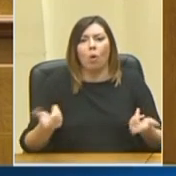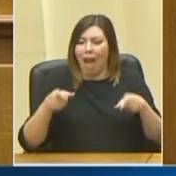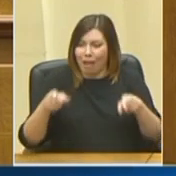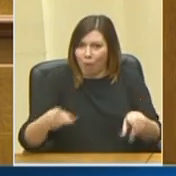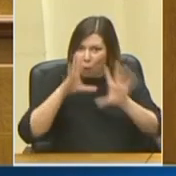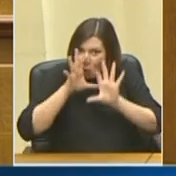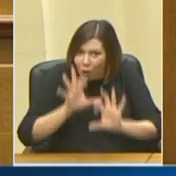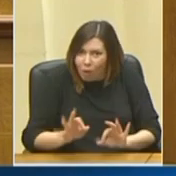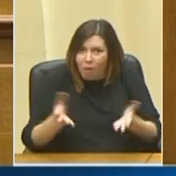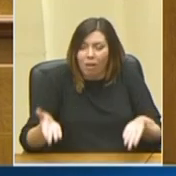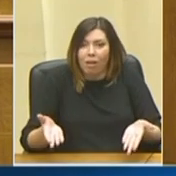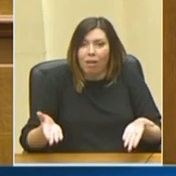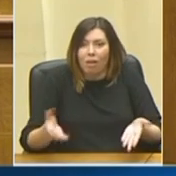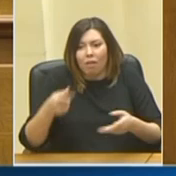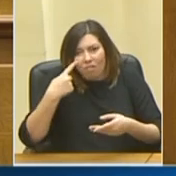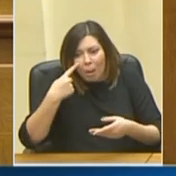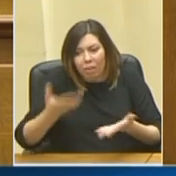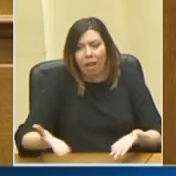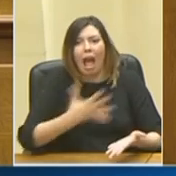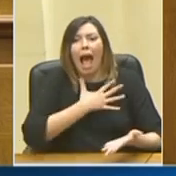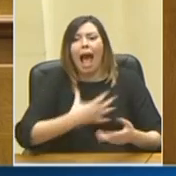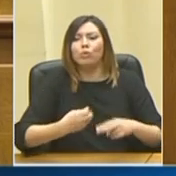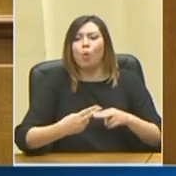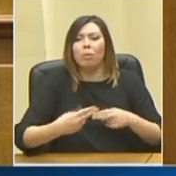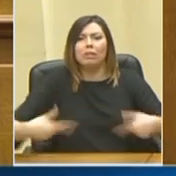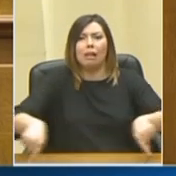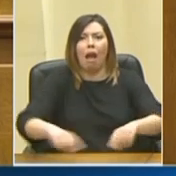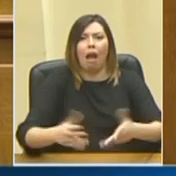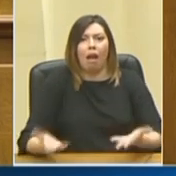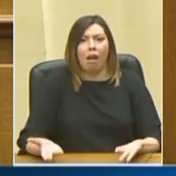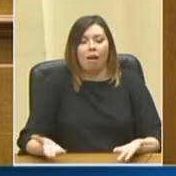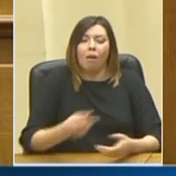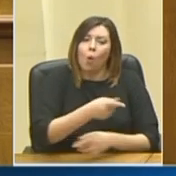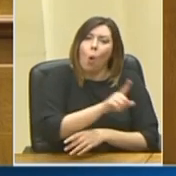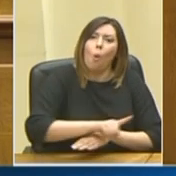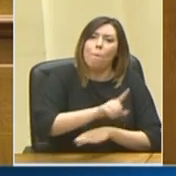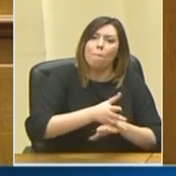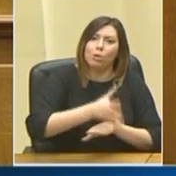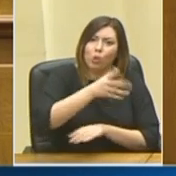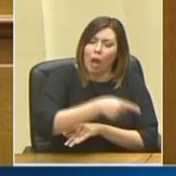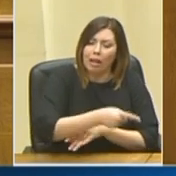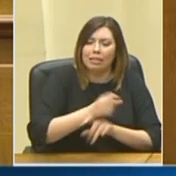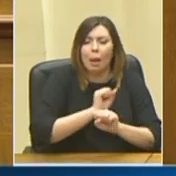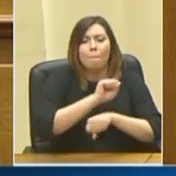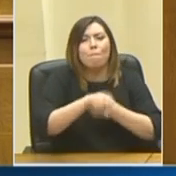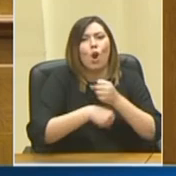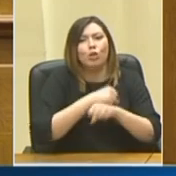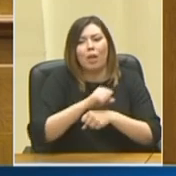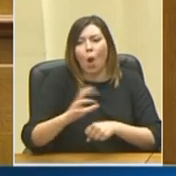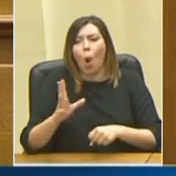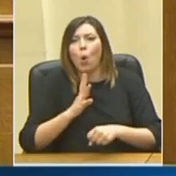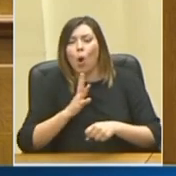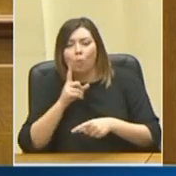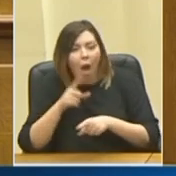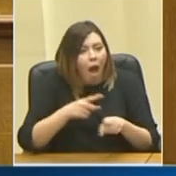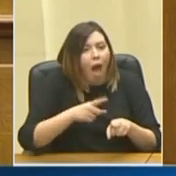αξιοπιστία. Ιδού η αξιοπιστία. Ο Μεν Μητσοτάκης προσπαθεί να παρασύρει τον κόσμο ότι θα